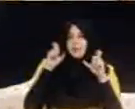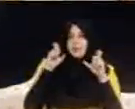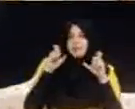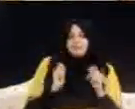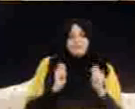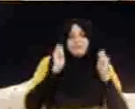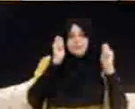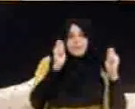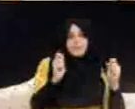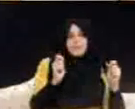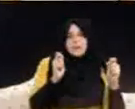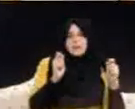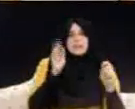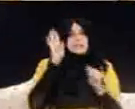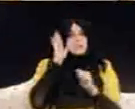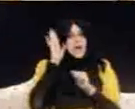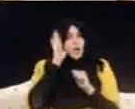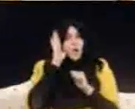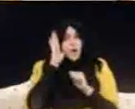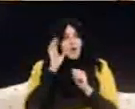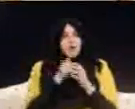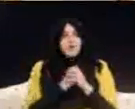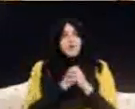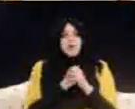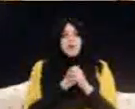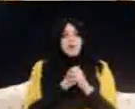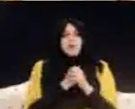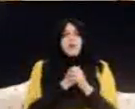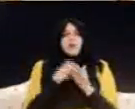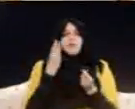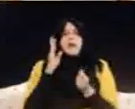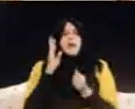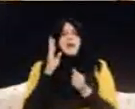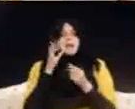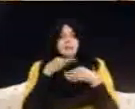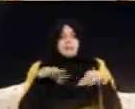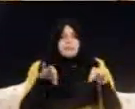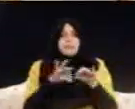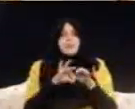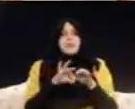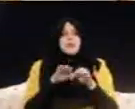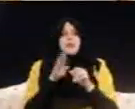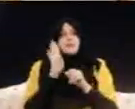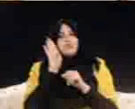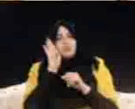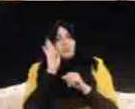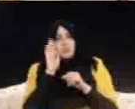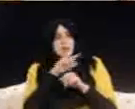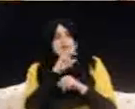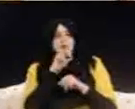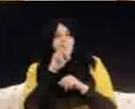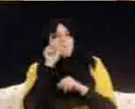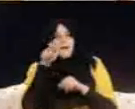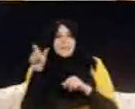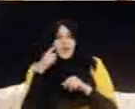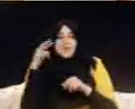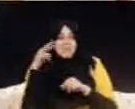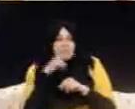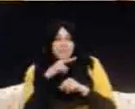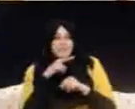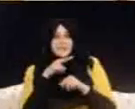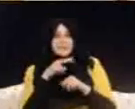في الـ في الـ في الصالون في غرفة الاستقبال ولا في بيته وشافوها يعني الورثة وشافوها الناس